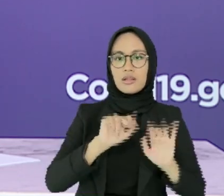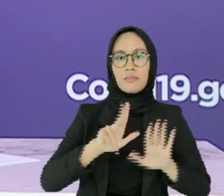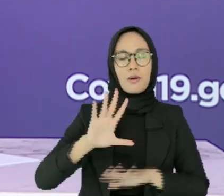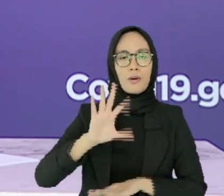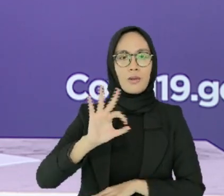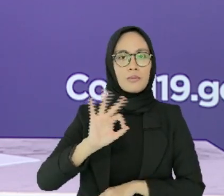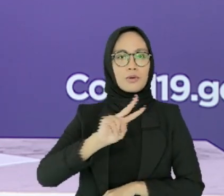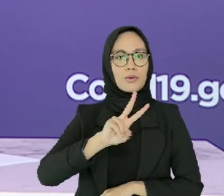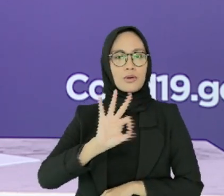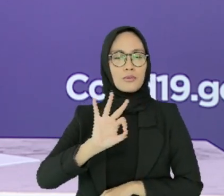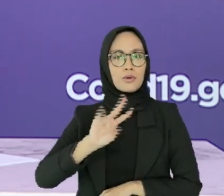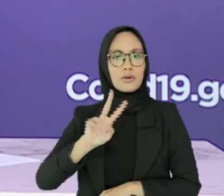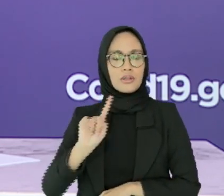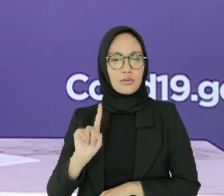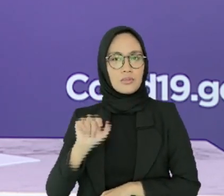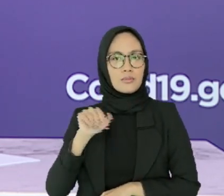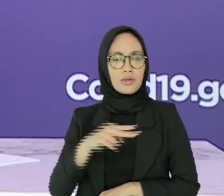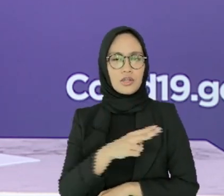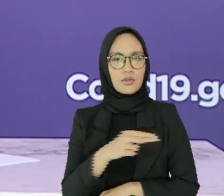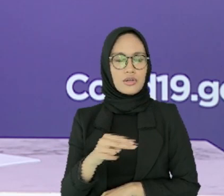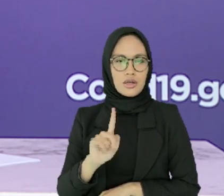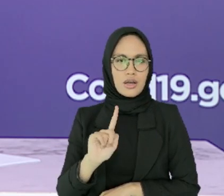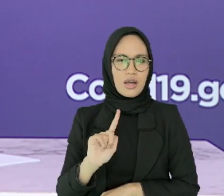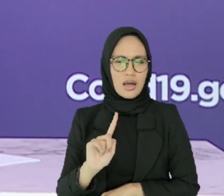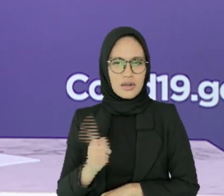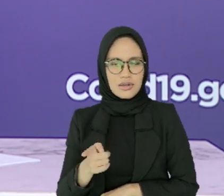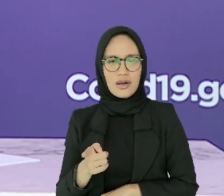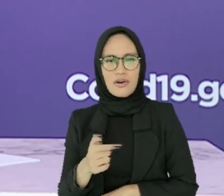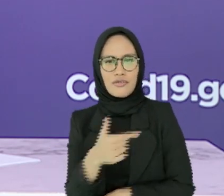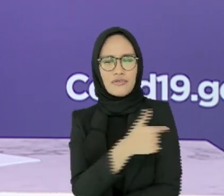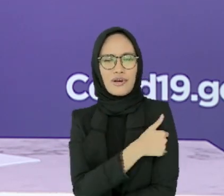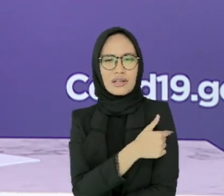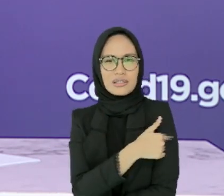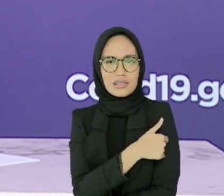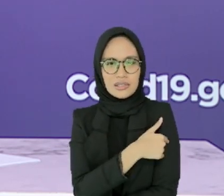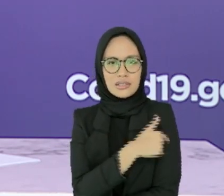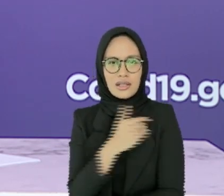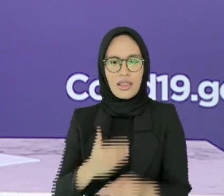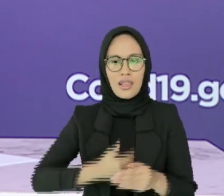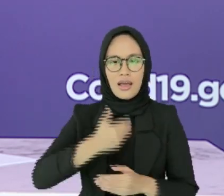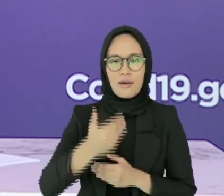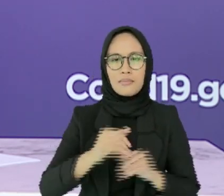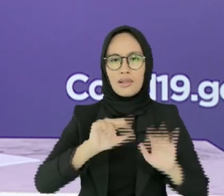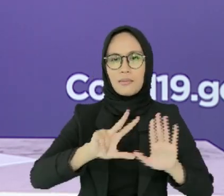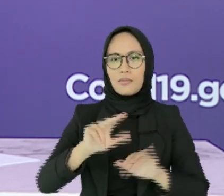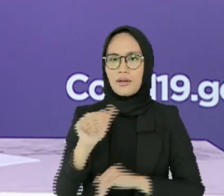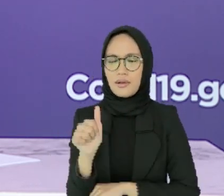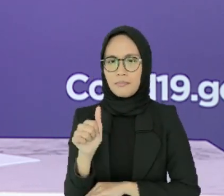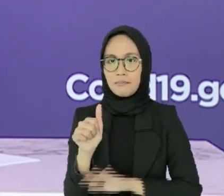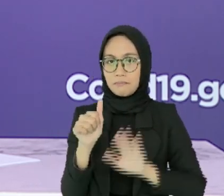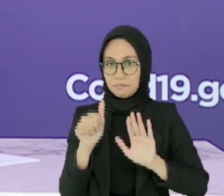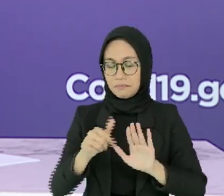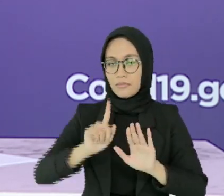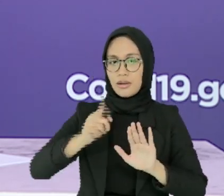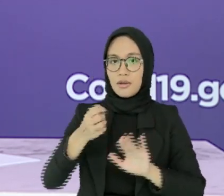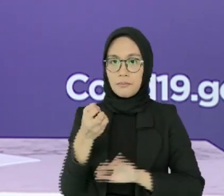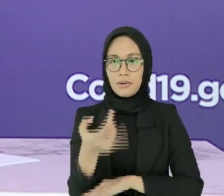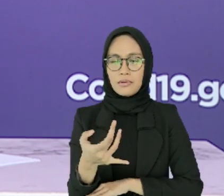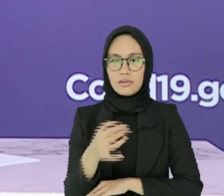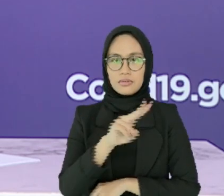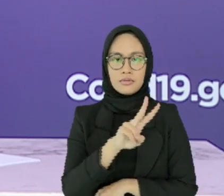okt 2012 1 Indonesia menerima kedatangan vaksin coffee 19 tahap ke-86 yakni